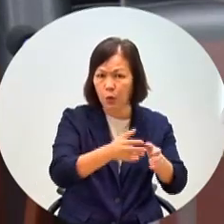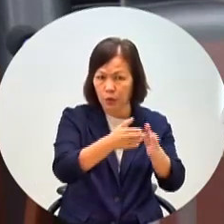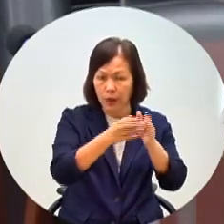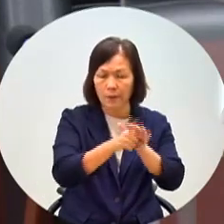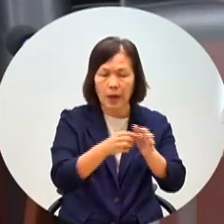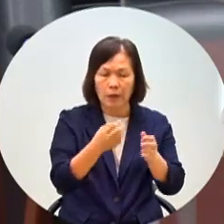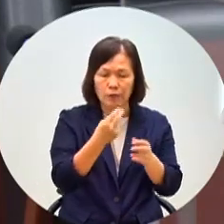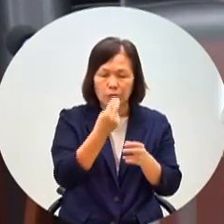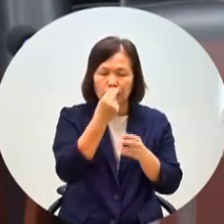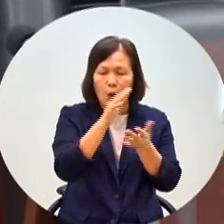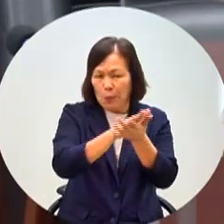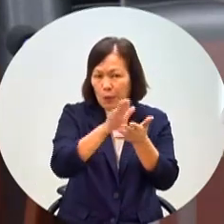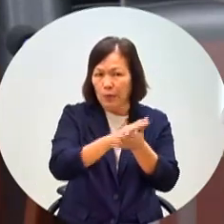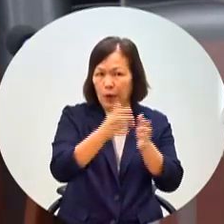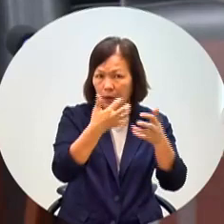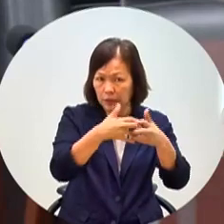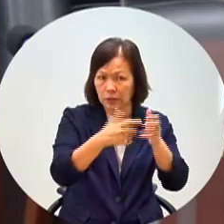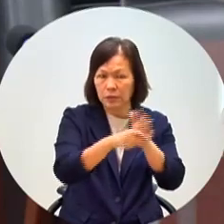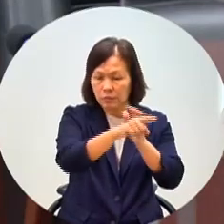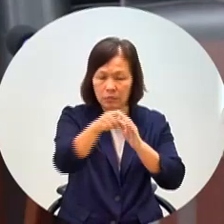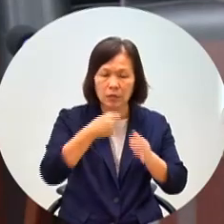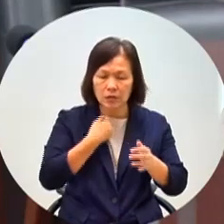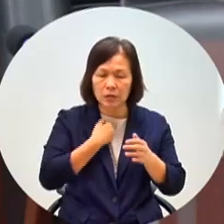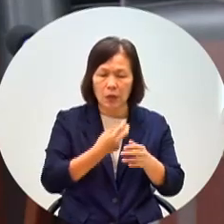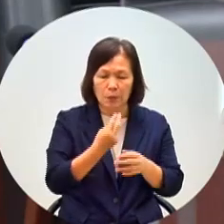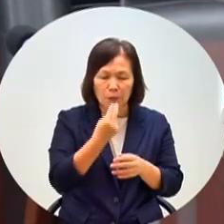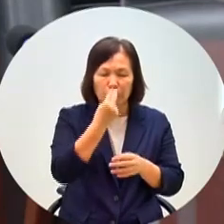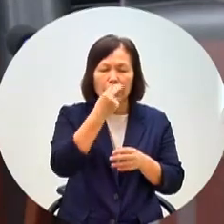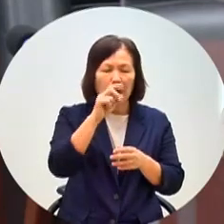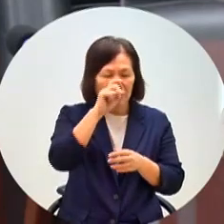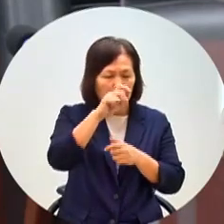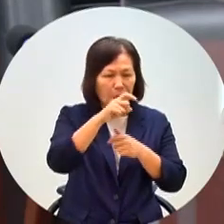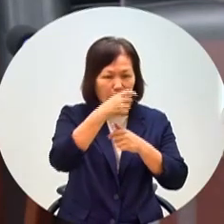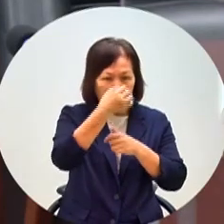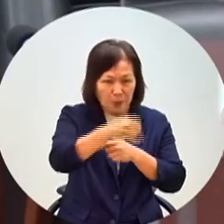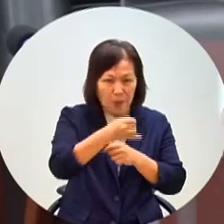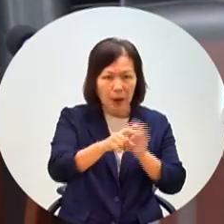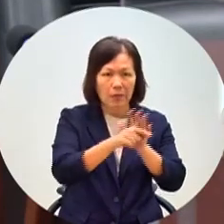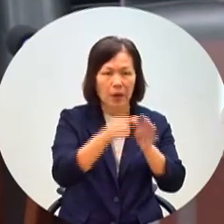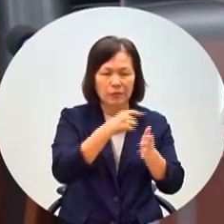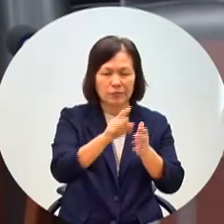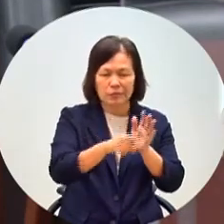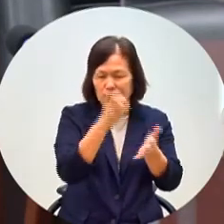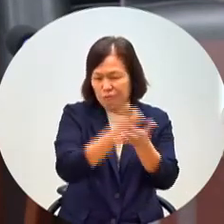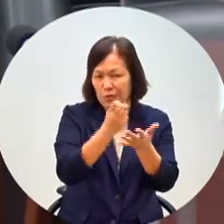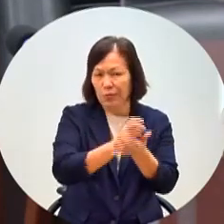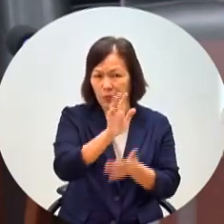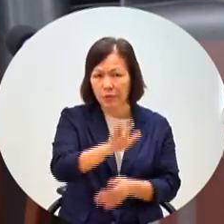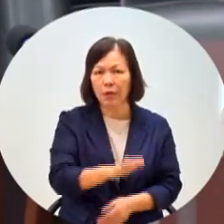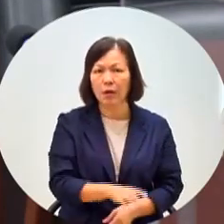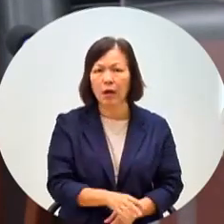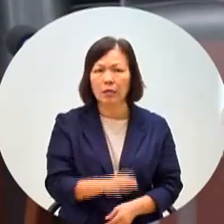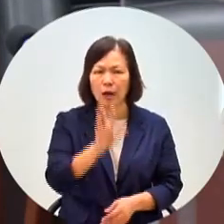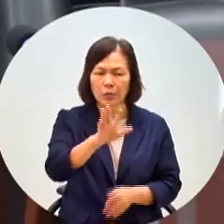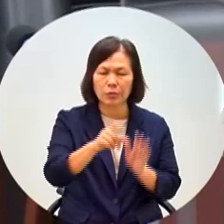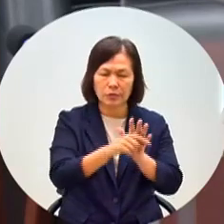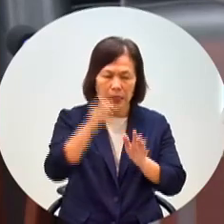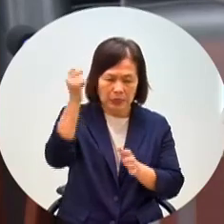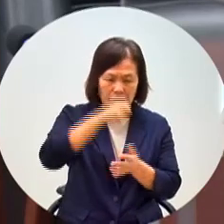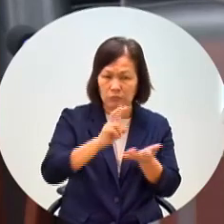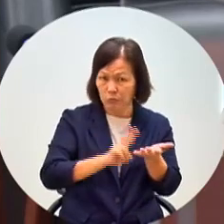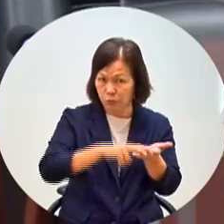新机，因为大家都知道空气品质十分的不好，悬浮微粒十分的严重。有的时候你早上起